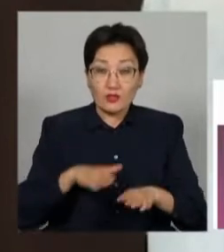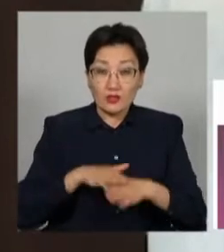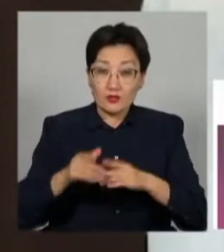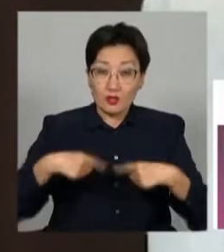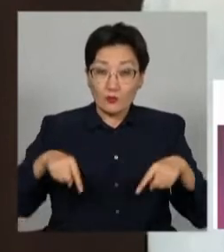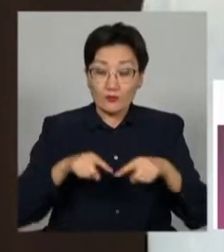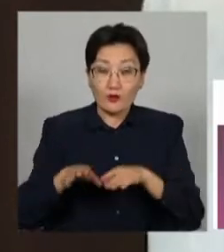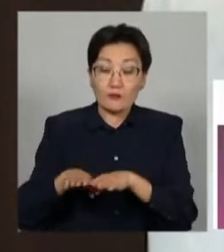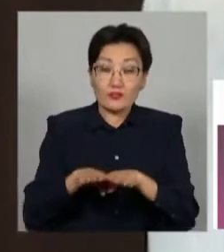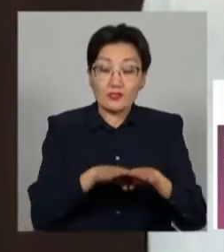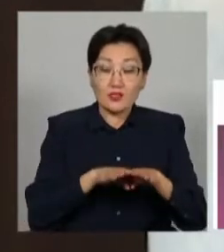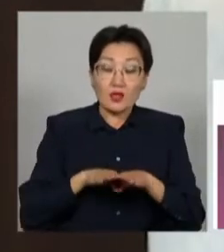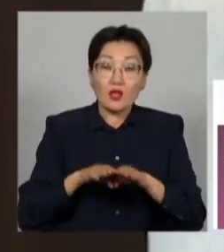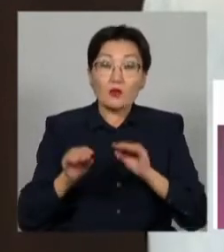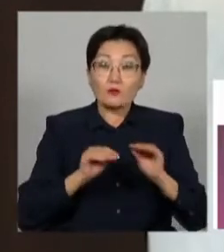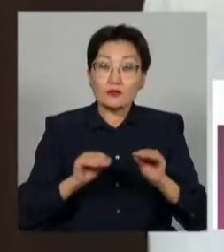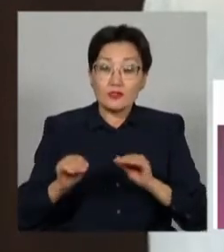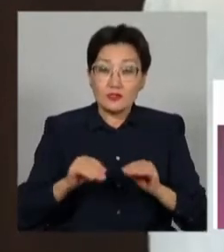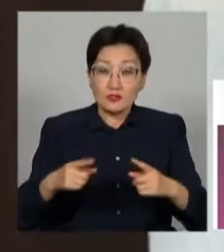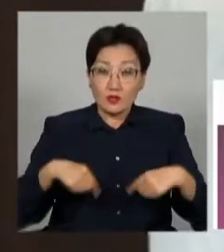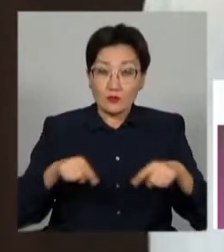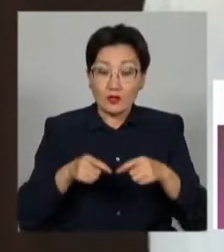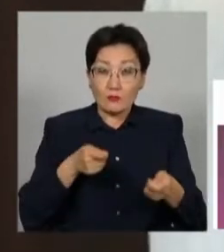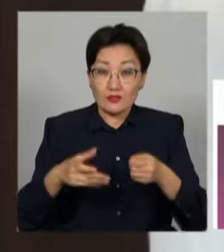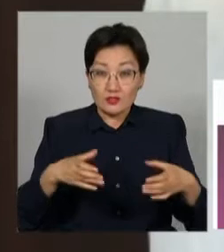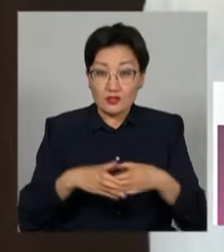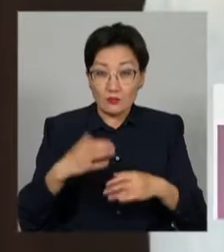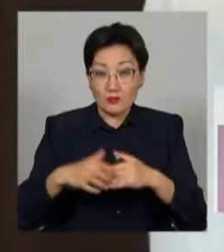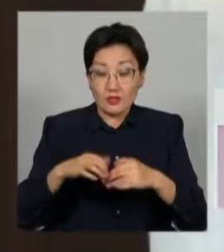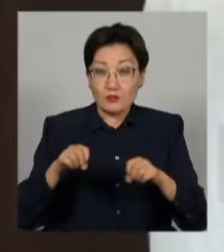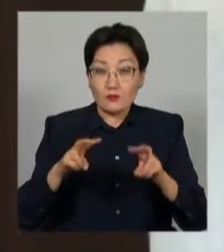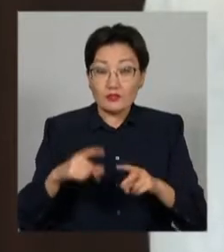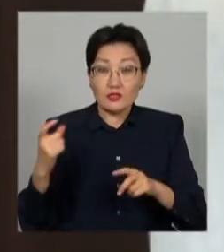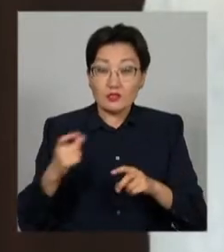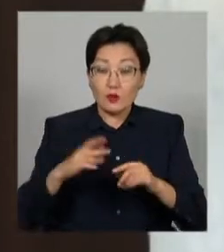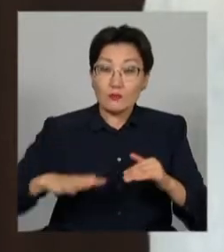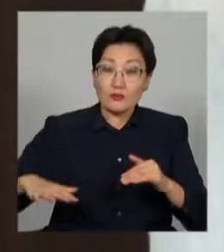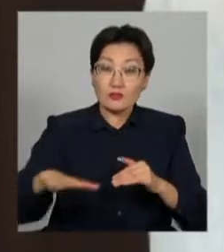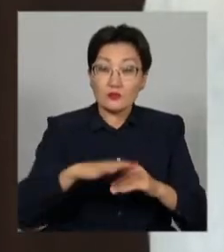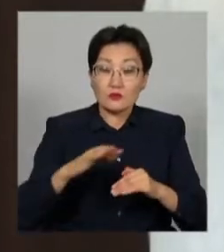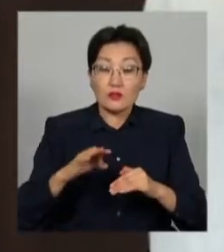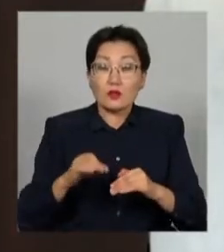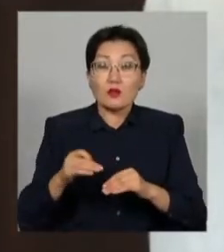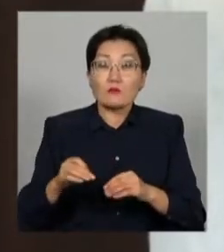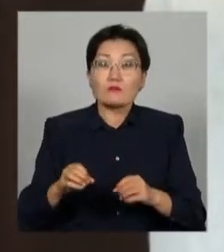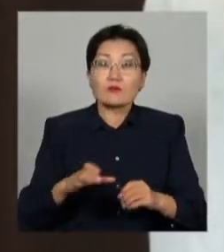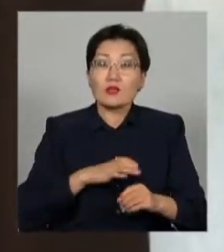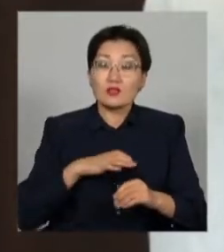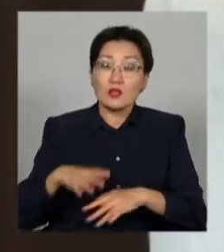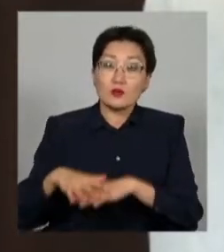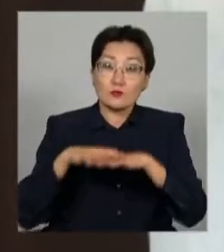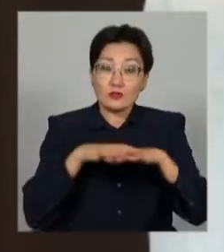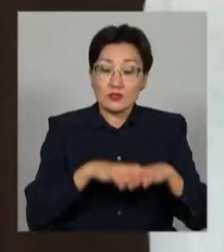органдар бірыңғай үйлестіру орталығы және басқарушы компаниялар арасындағы арнайы экономикалық аймақтарға әлеуетті инвесторлар тарту